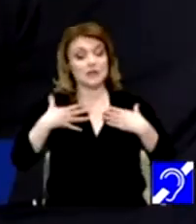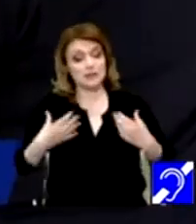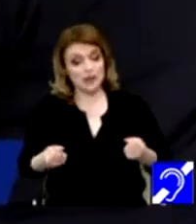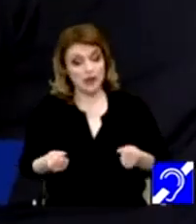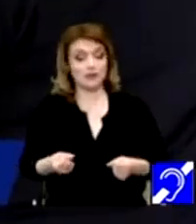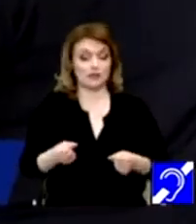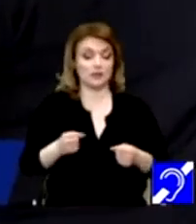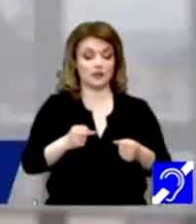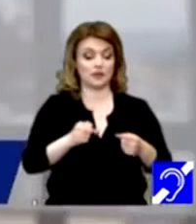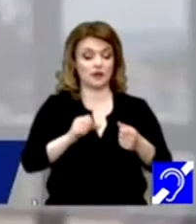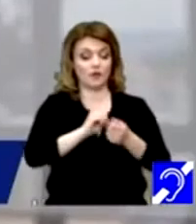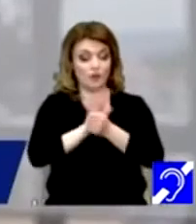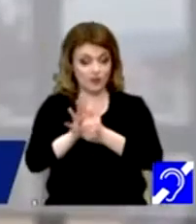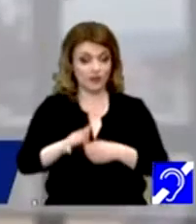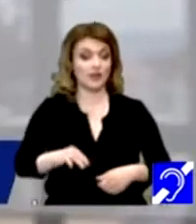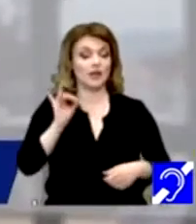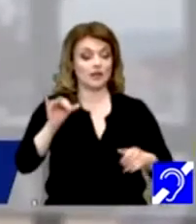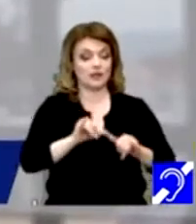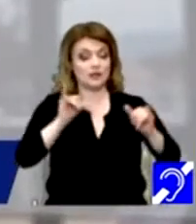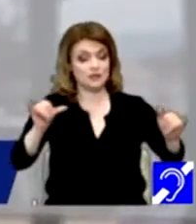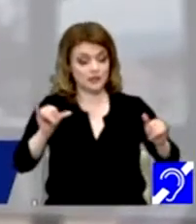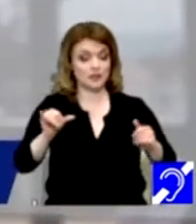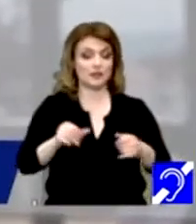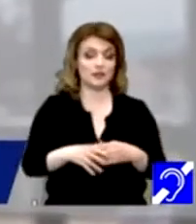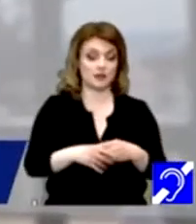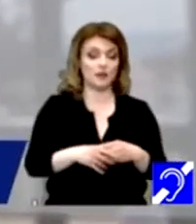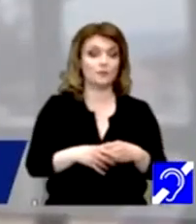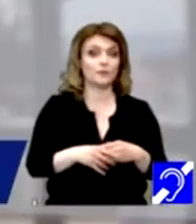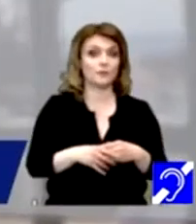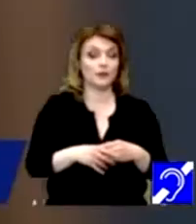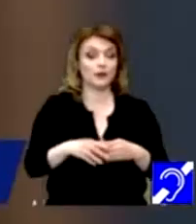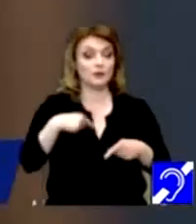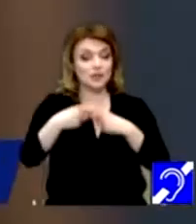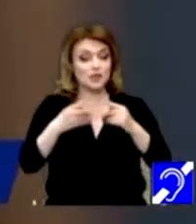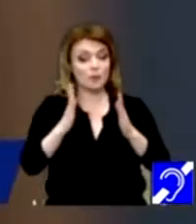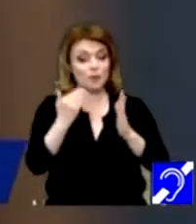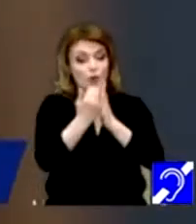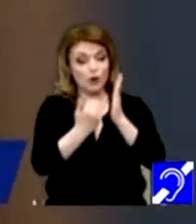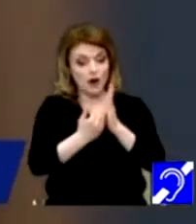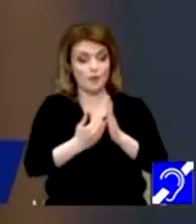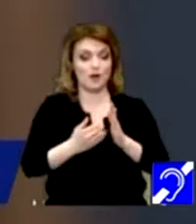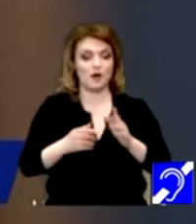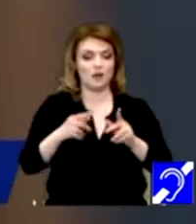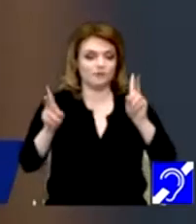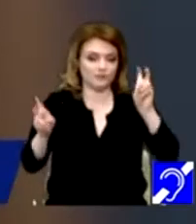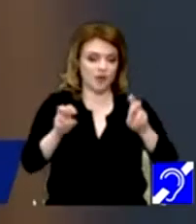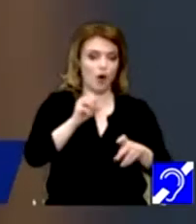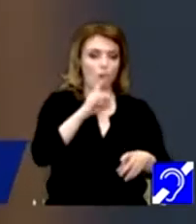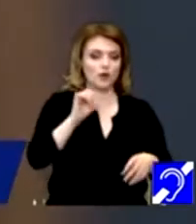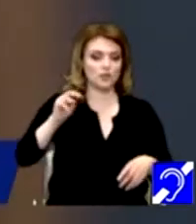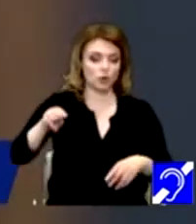de pandemie de COVID-19, extinderea contactelor și a mobilității prin așa programe ca Erasmus Plus sau Orizont Europa